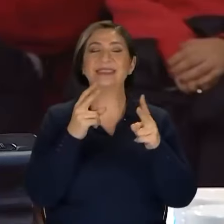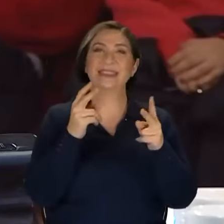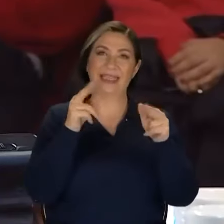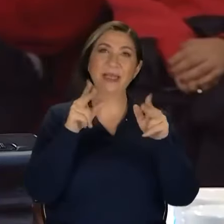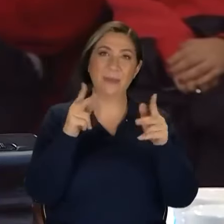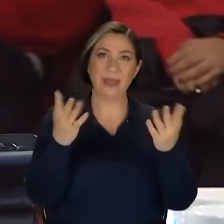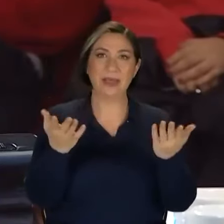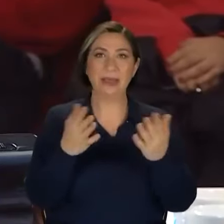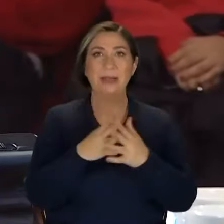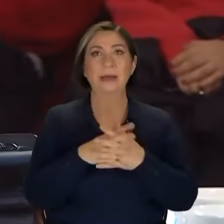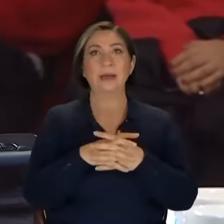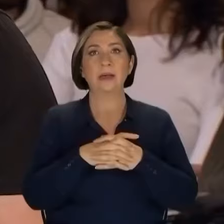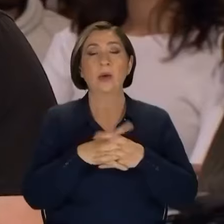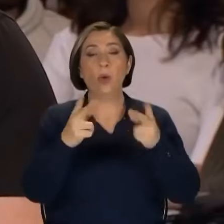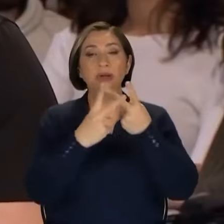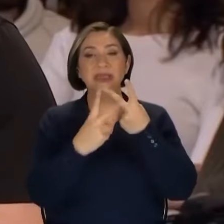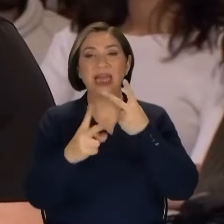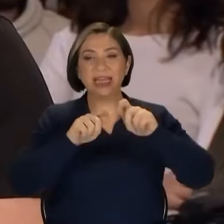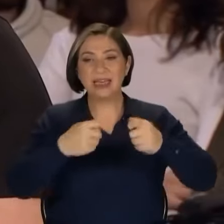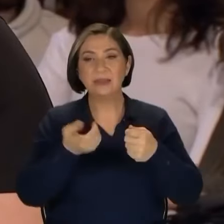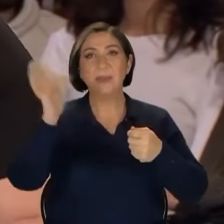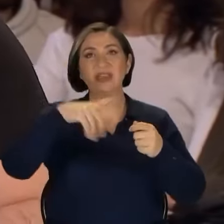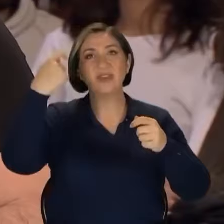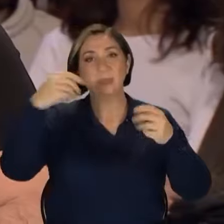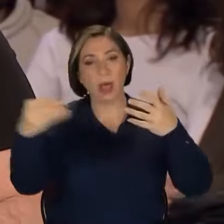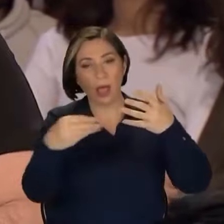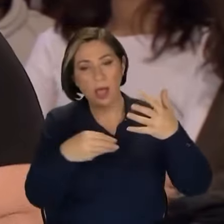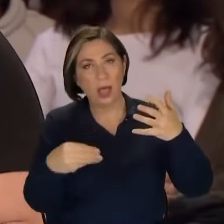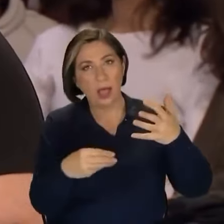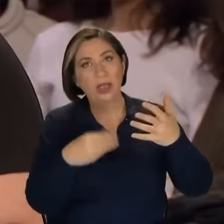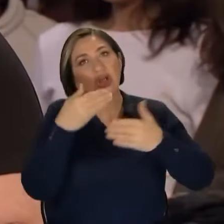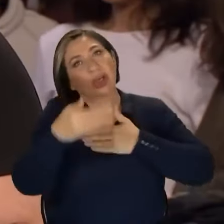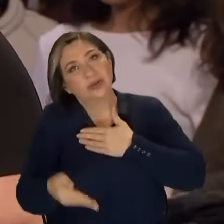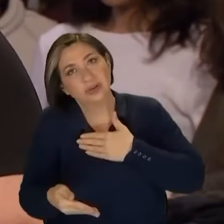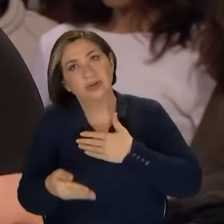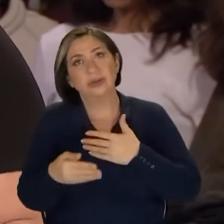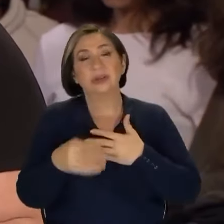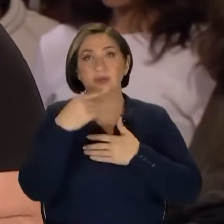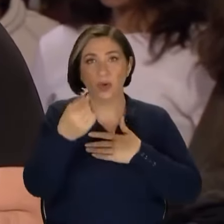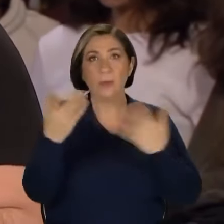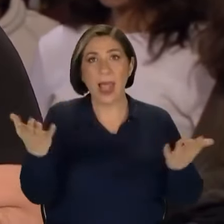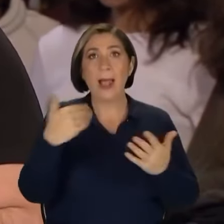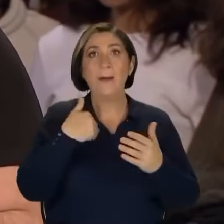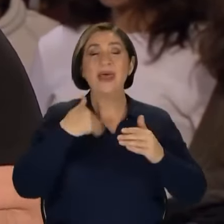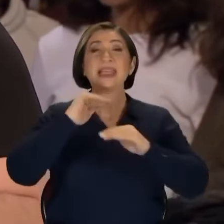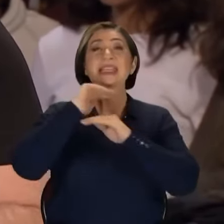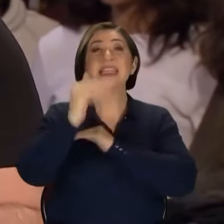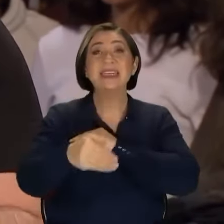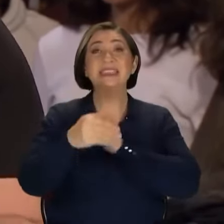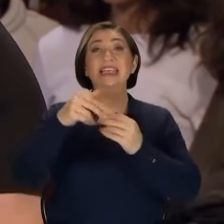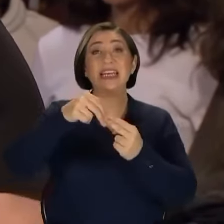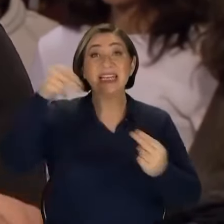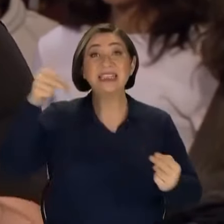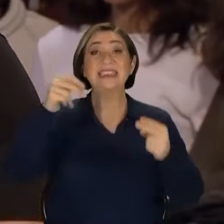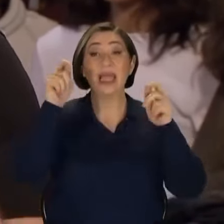maceralar gibi o sırayı da kırdım başka filmlerle ama yani e diyorum ya ben taksici öyküsünü